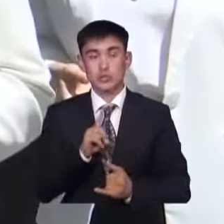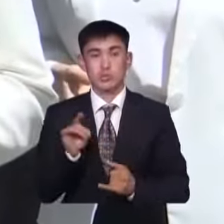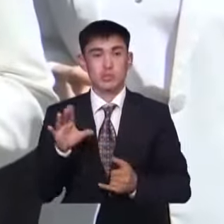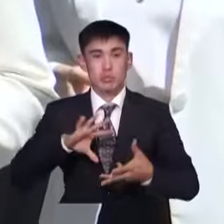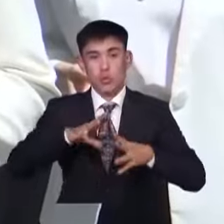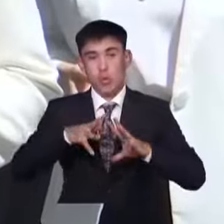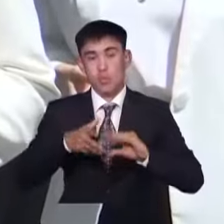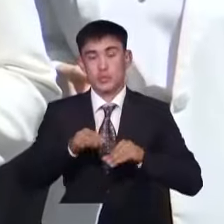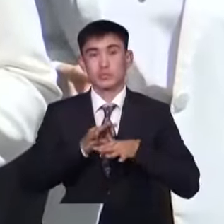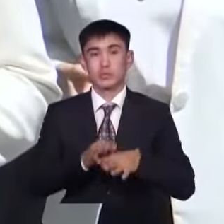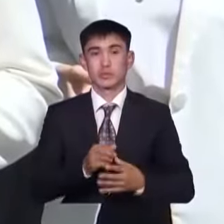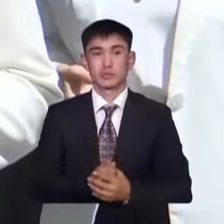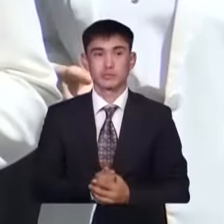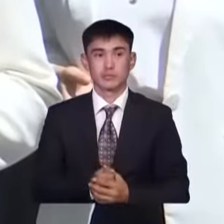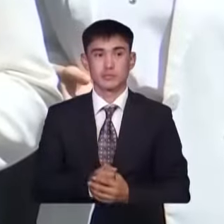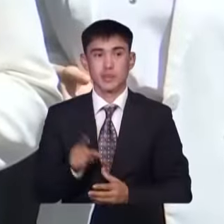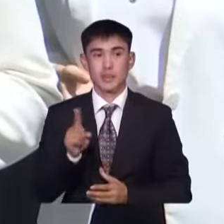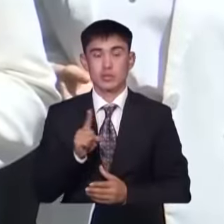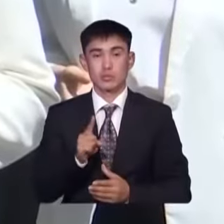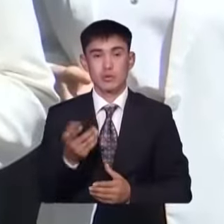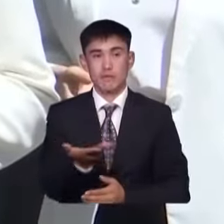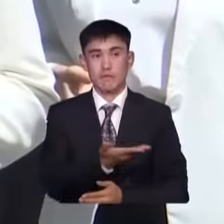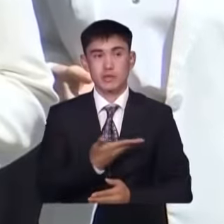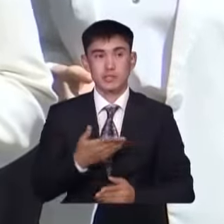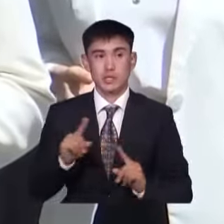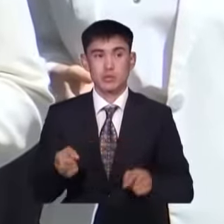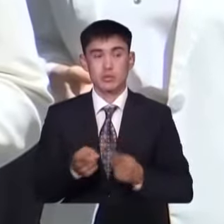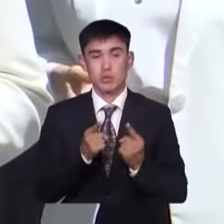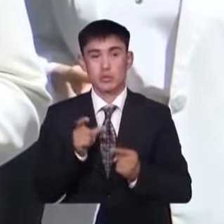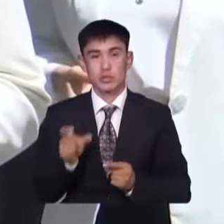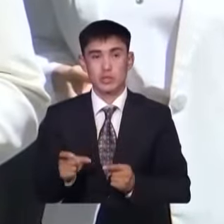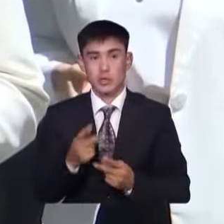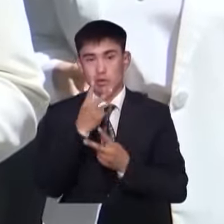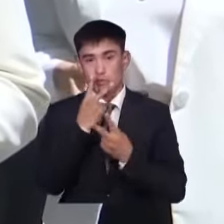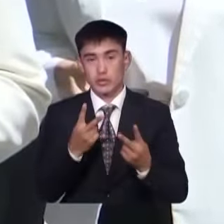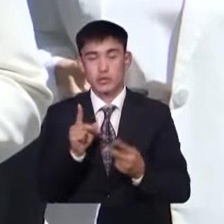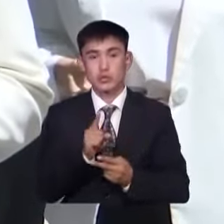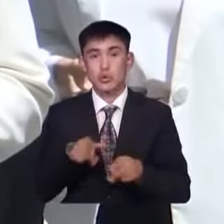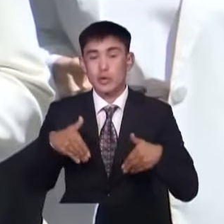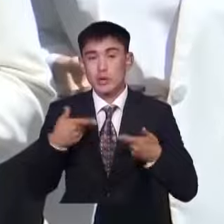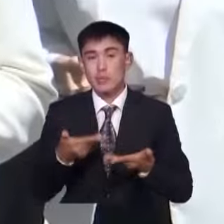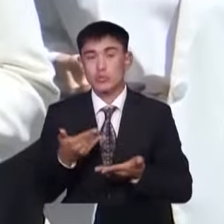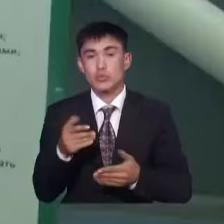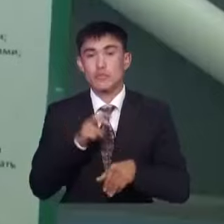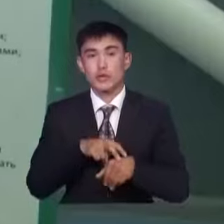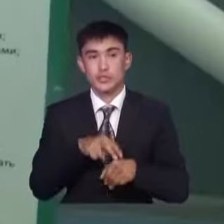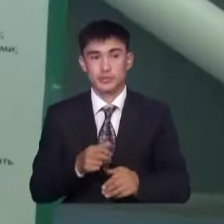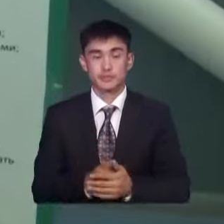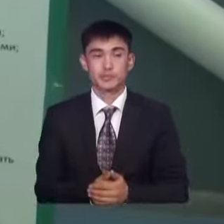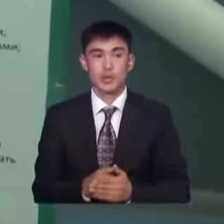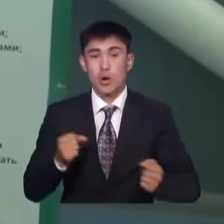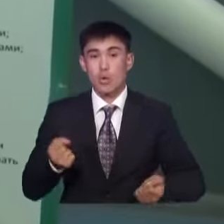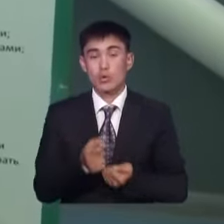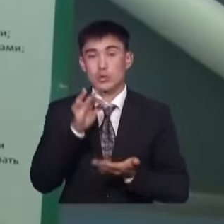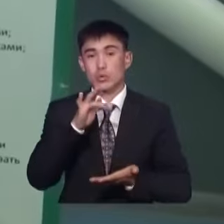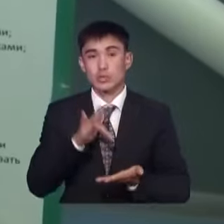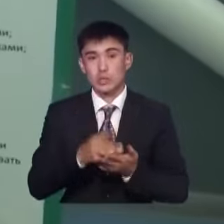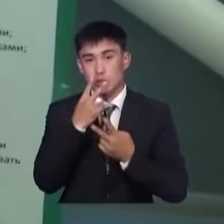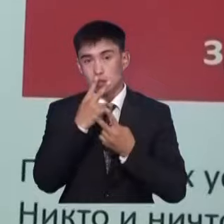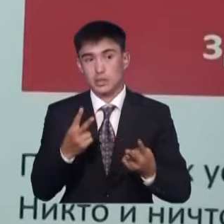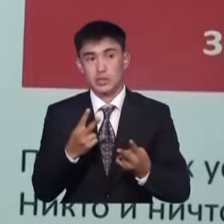было в комплексе. То есть, чтобы ваши реабилитологи, например, видели, что рекомендуют врачи. қолдау орталықтарын